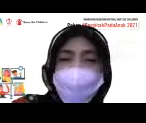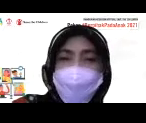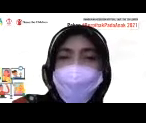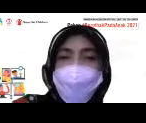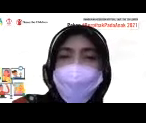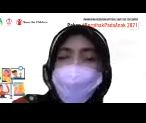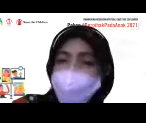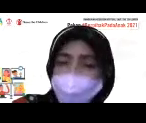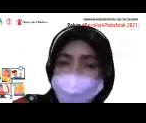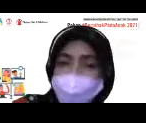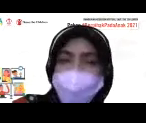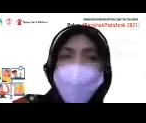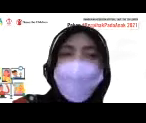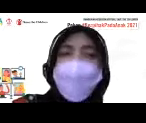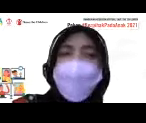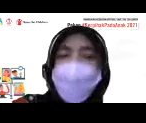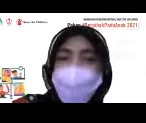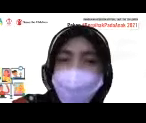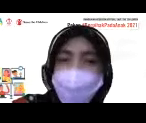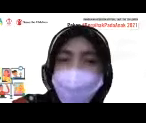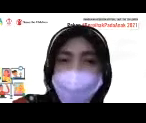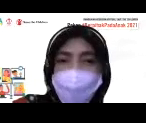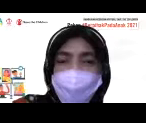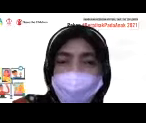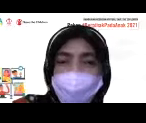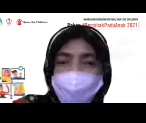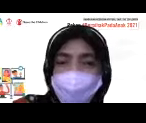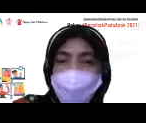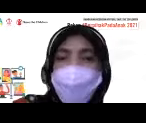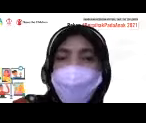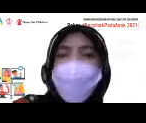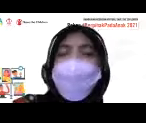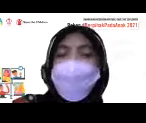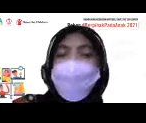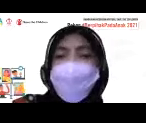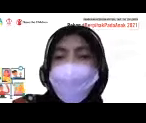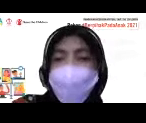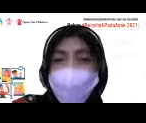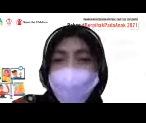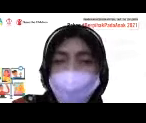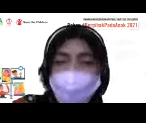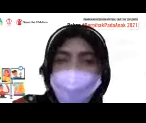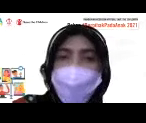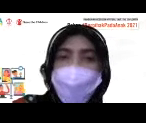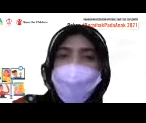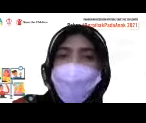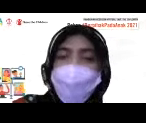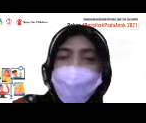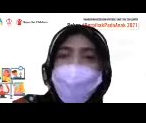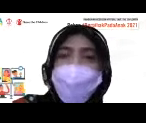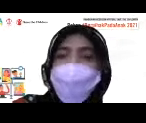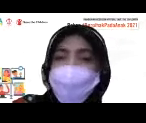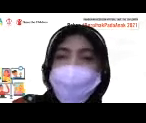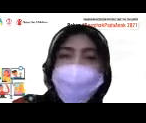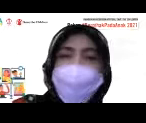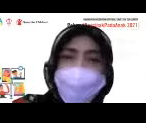dilakukan semuanya rapid antigen, alhamdulillah waktu itu negatif semuanya. Kemudian bisa berlangsung